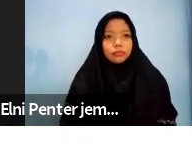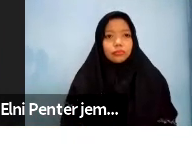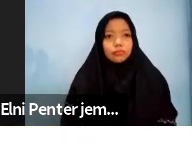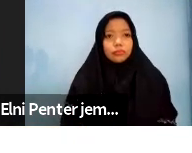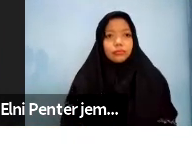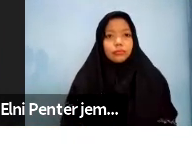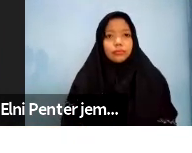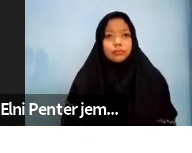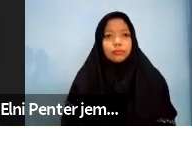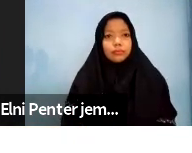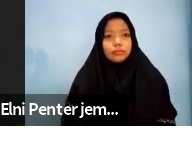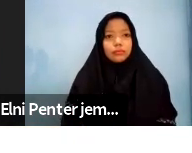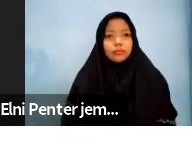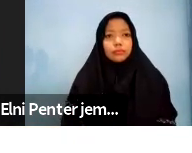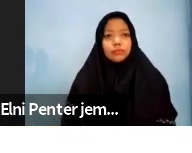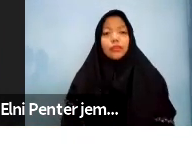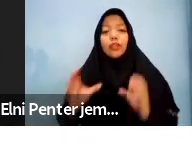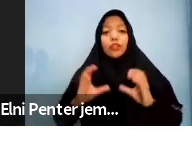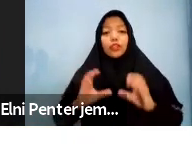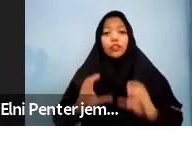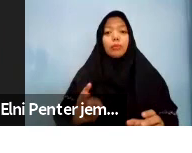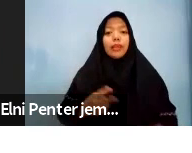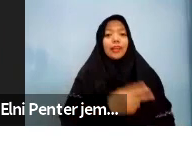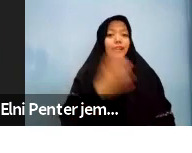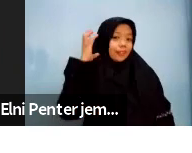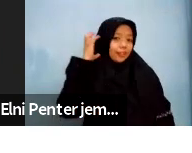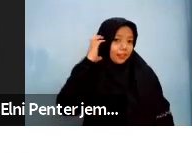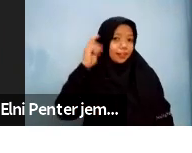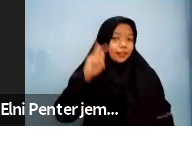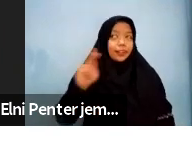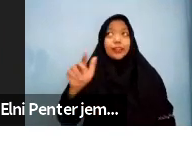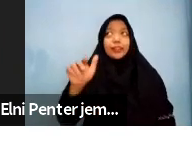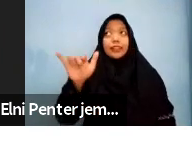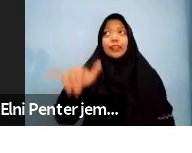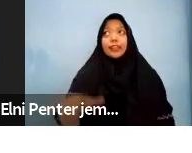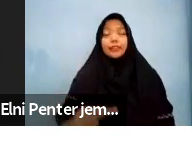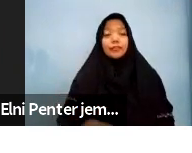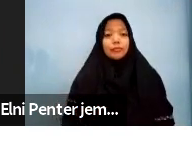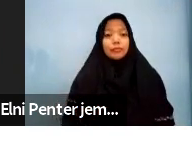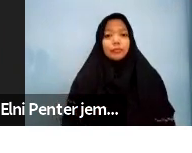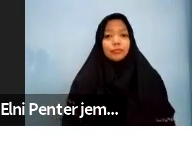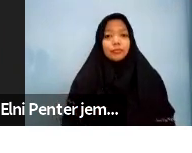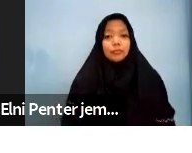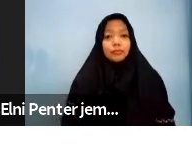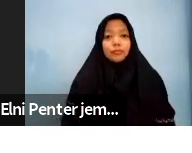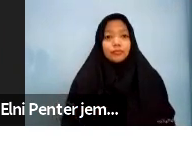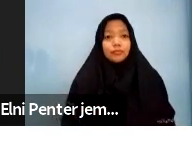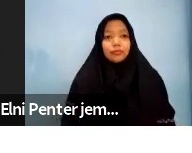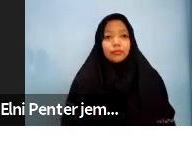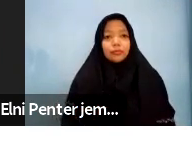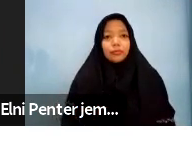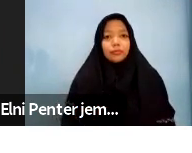kita dengarkan ya Baik bu Indonesia